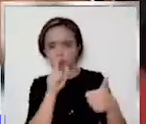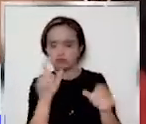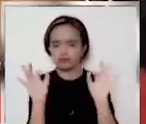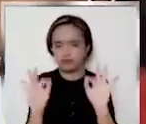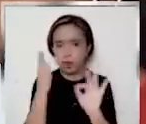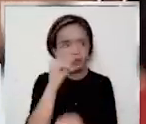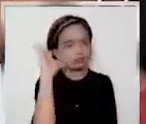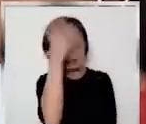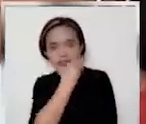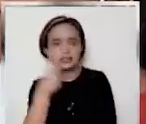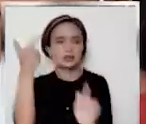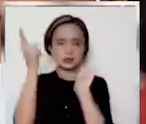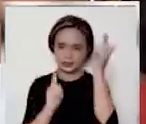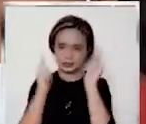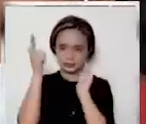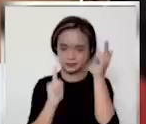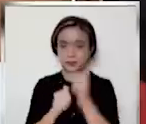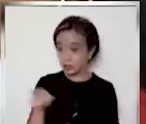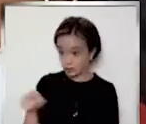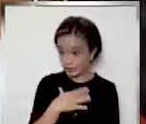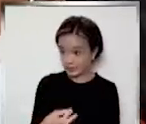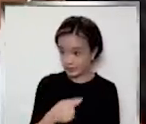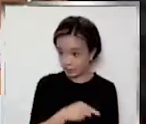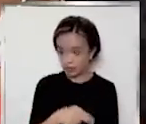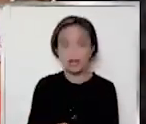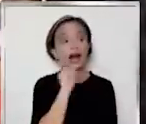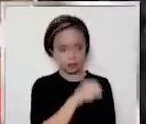Park. Nagustuhan mo ba rito? Opo.